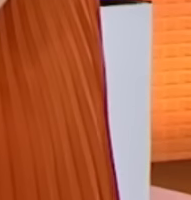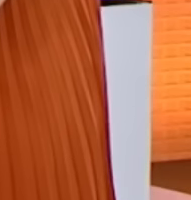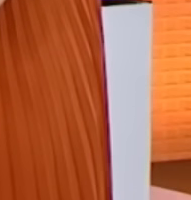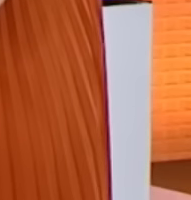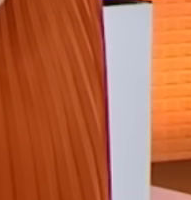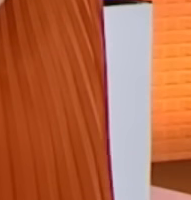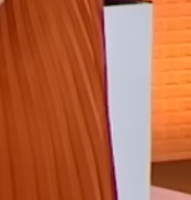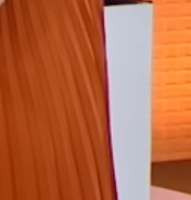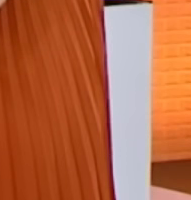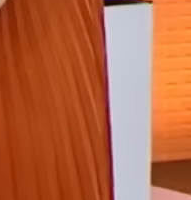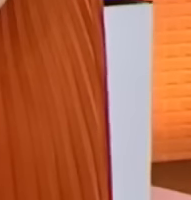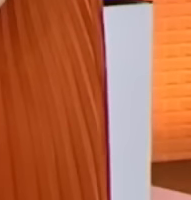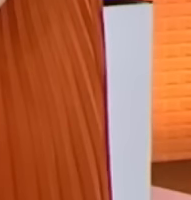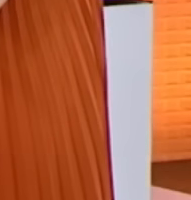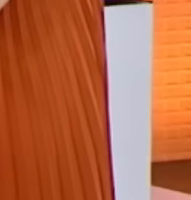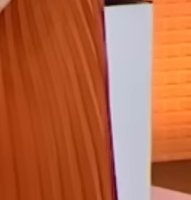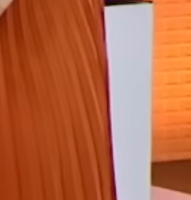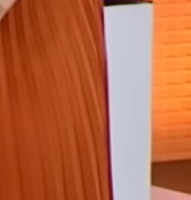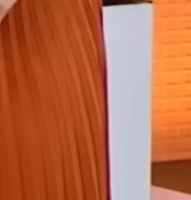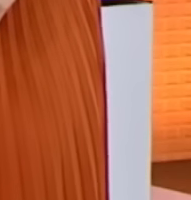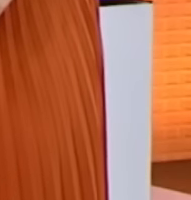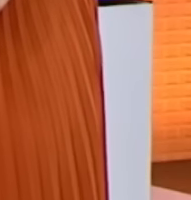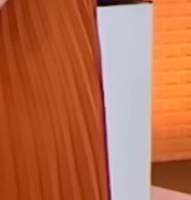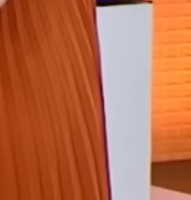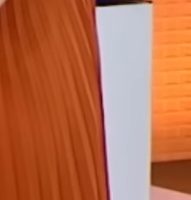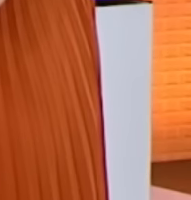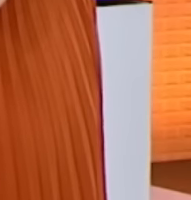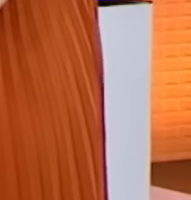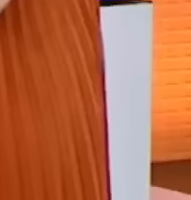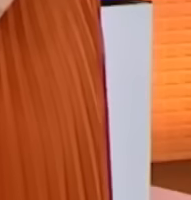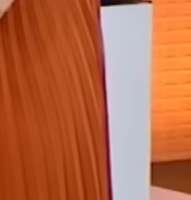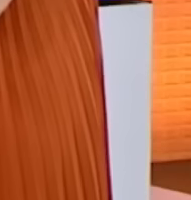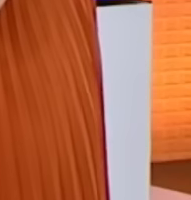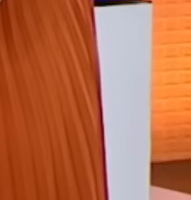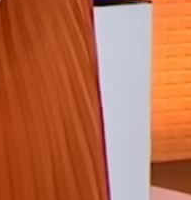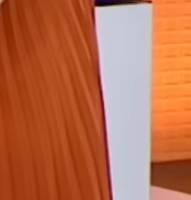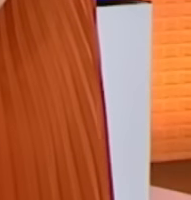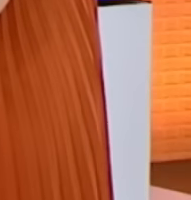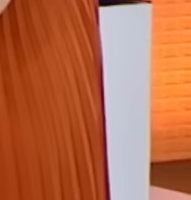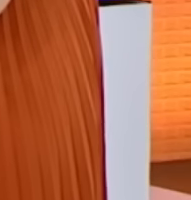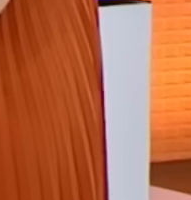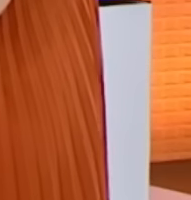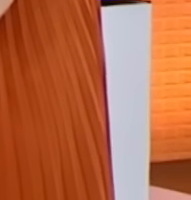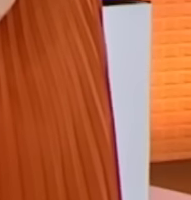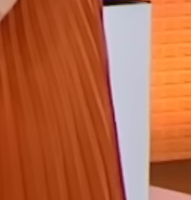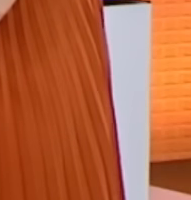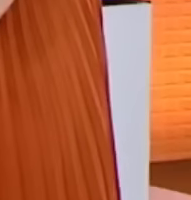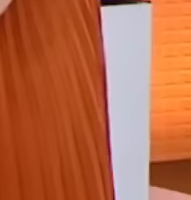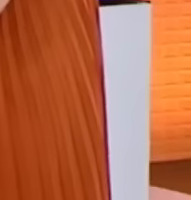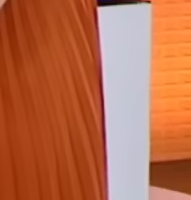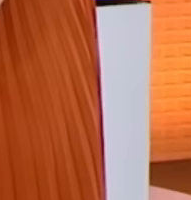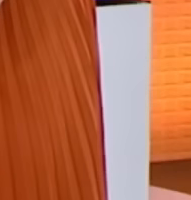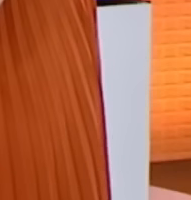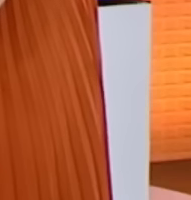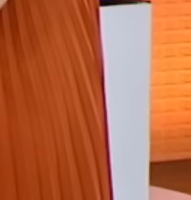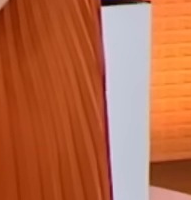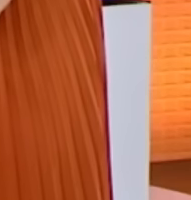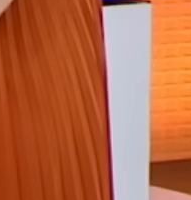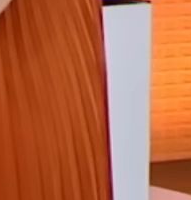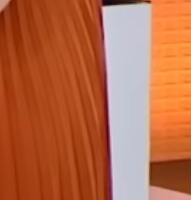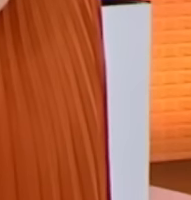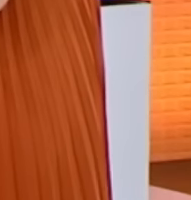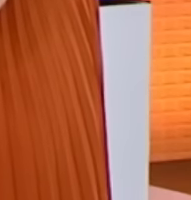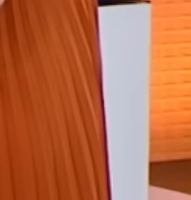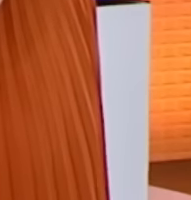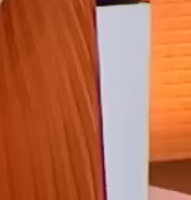para una ka sa mga balita mag-subscribe sa GM integrated news sa YouTube sa mga kapuso abroad subaybayan niyo po kami sa GMA Pinoy TV